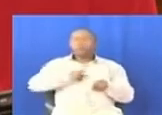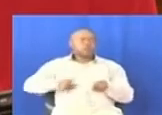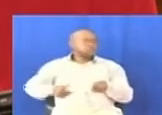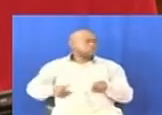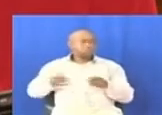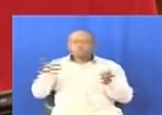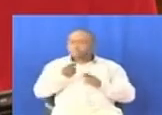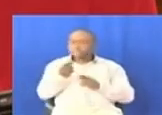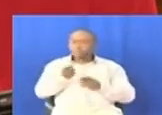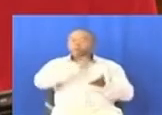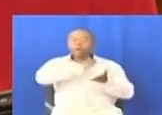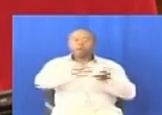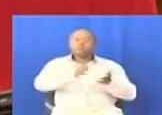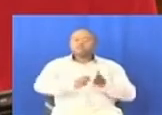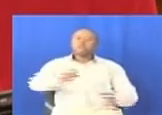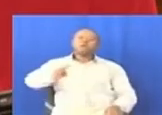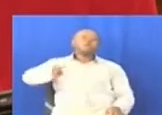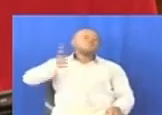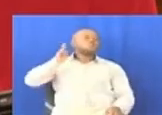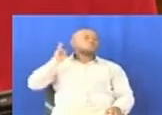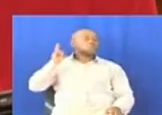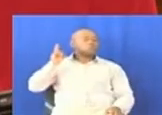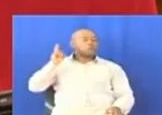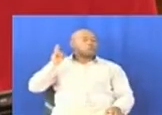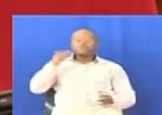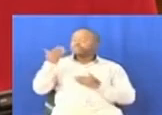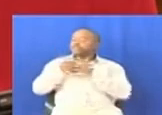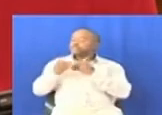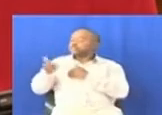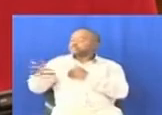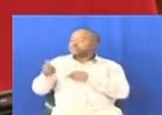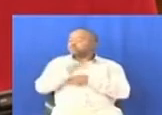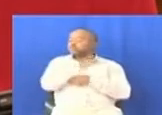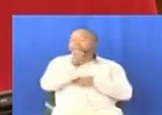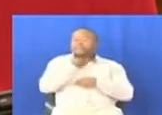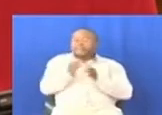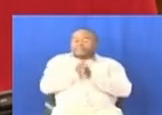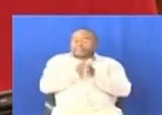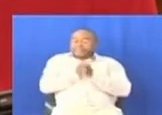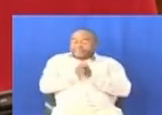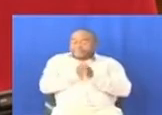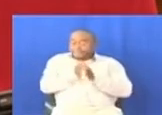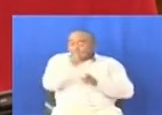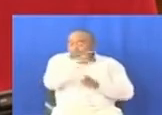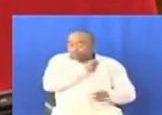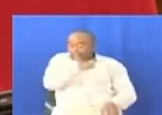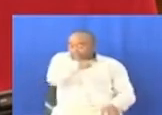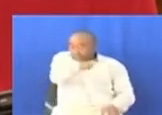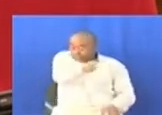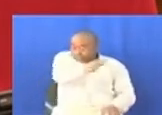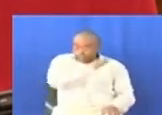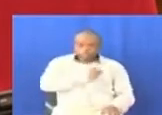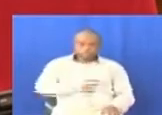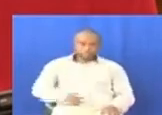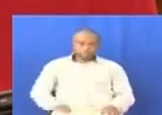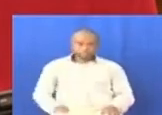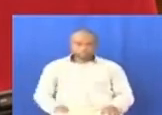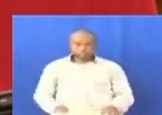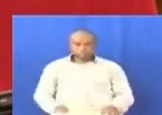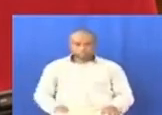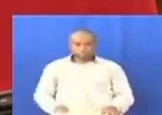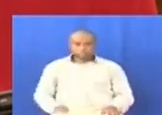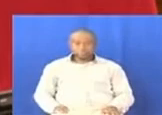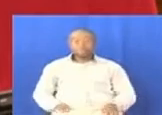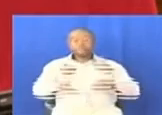kihistoria ambayo nchi jirani wote wanatamani kuwa na Mheshimiwa Rais.